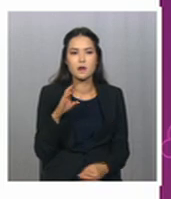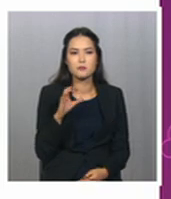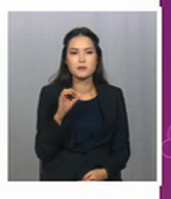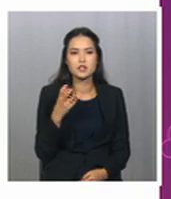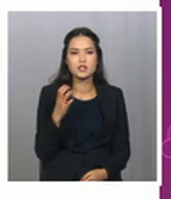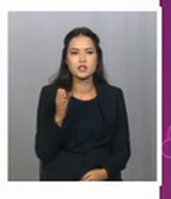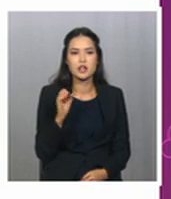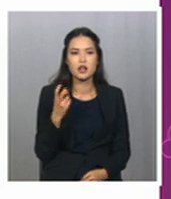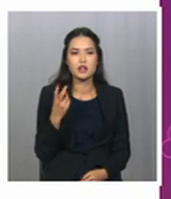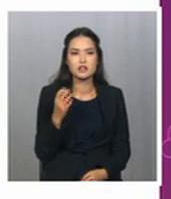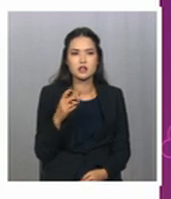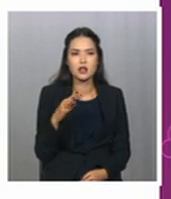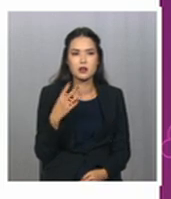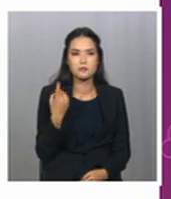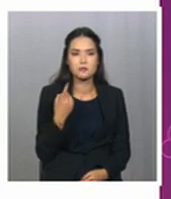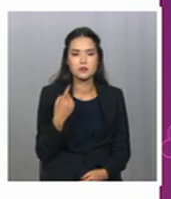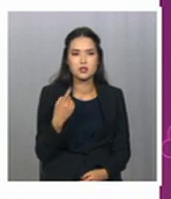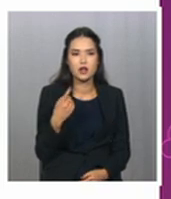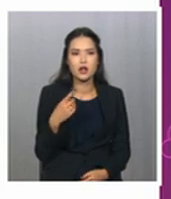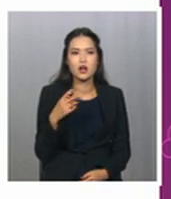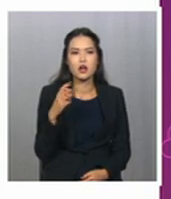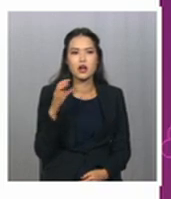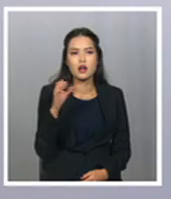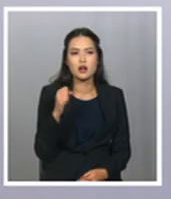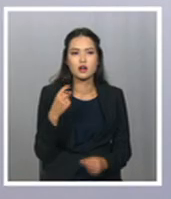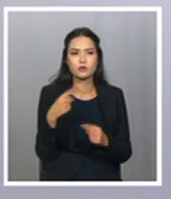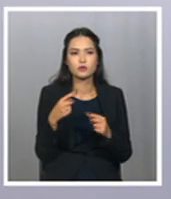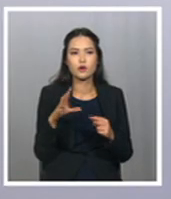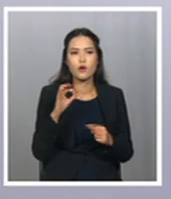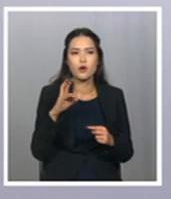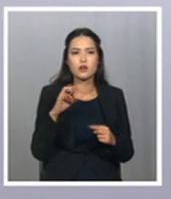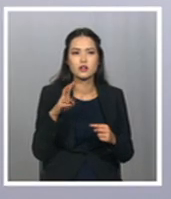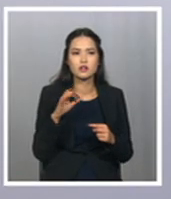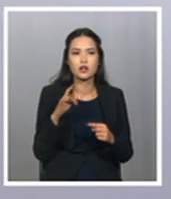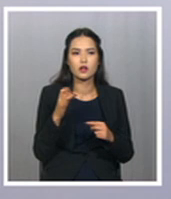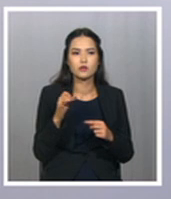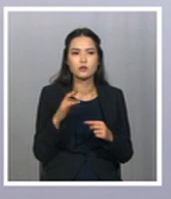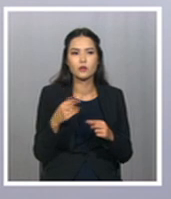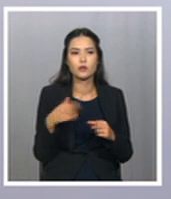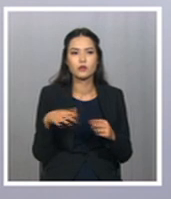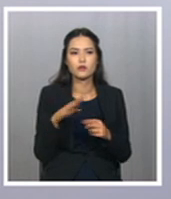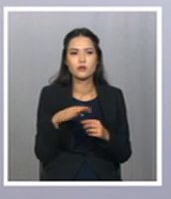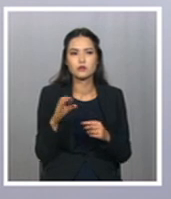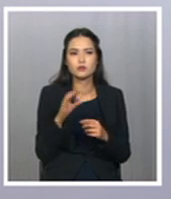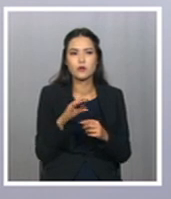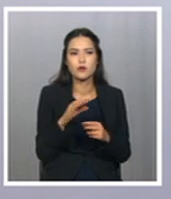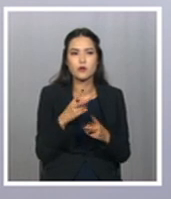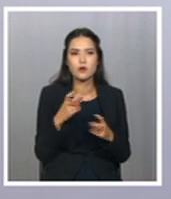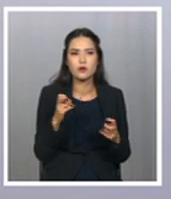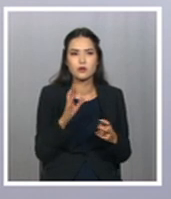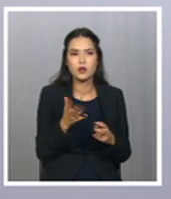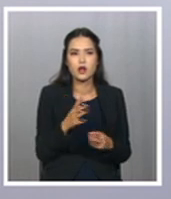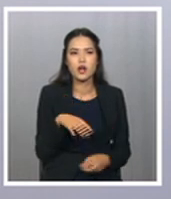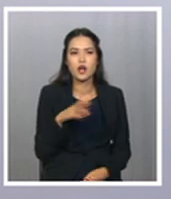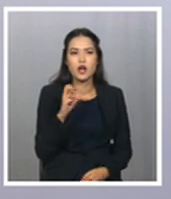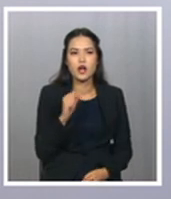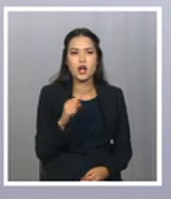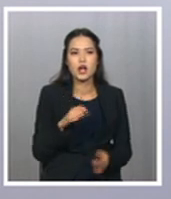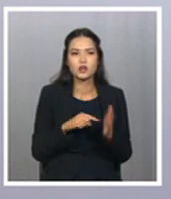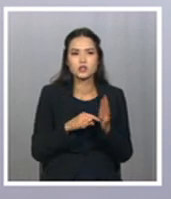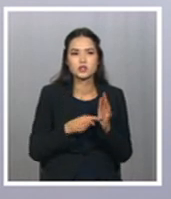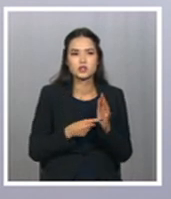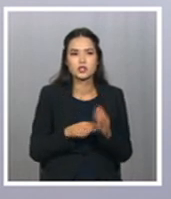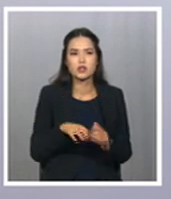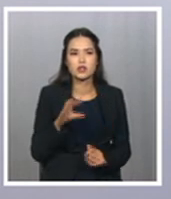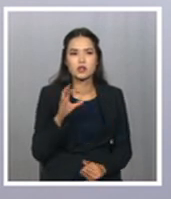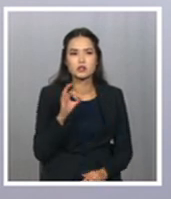ал ординатасы мен аппликатасы 0-ге тең болады. Ал келесі А нүктесіне қарайық. А нүктесі бұл OY осінде